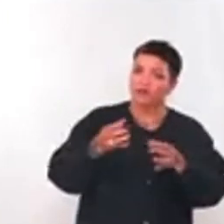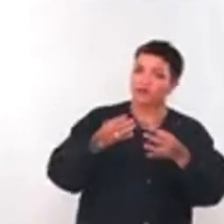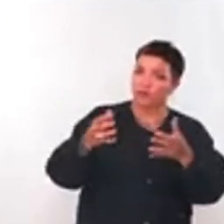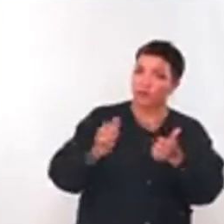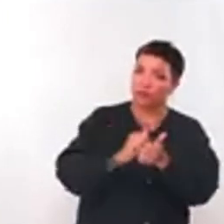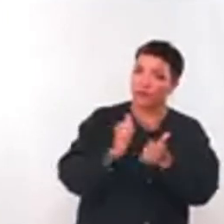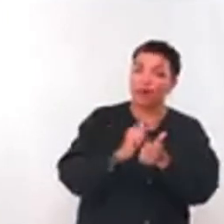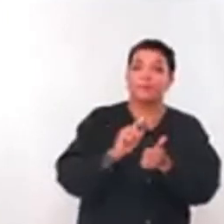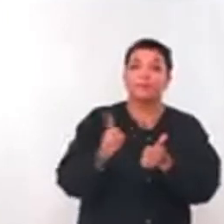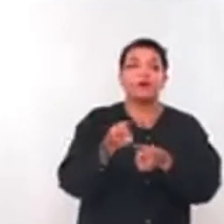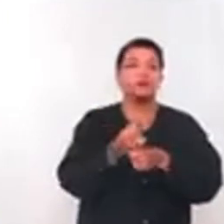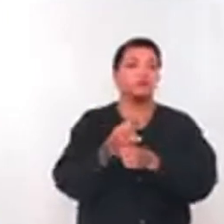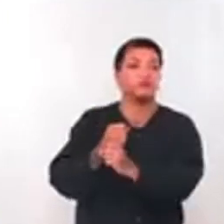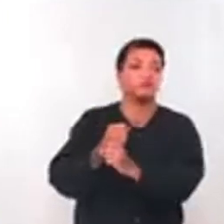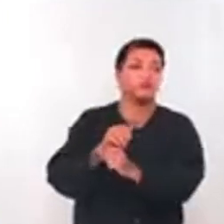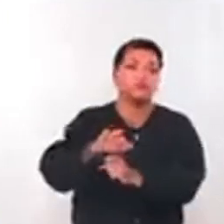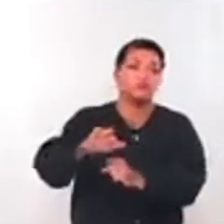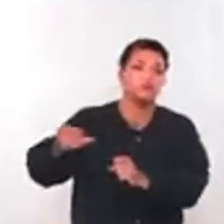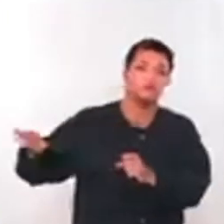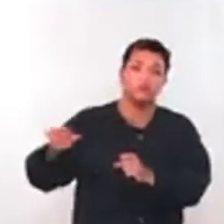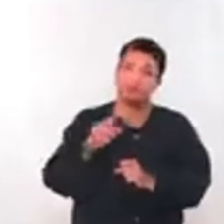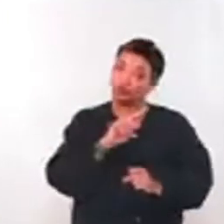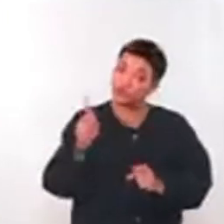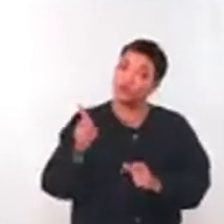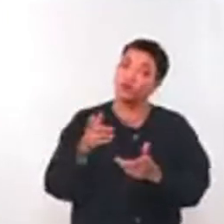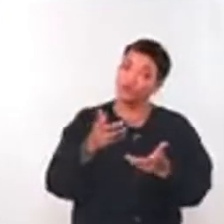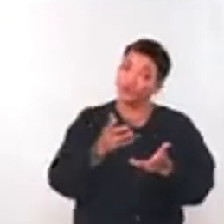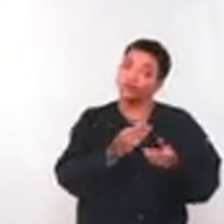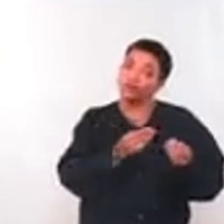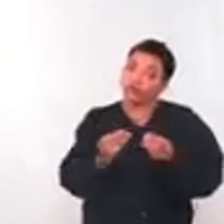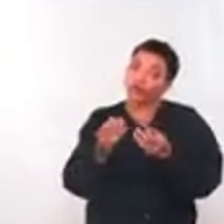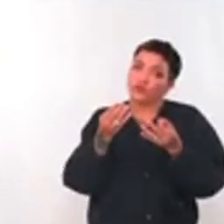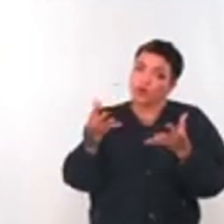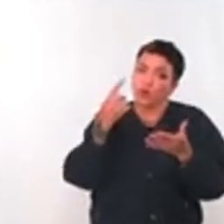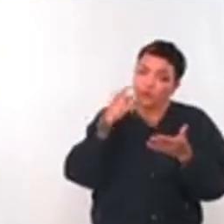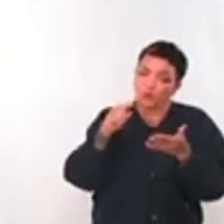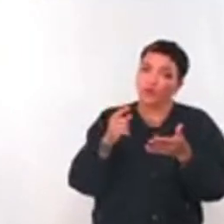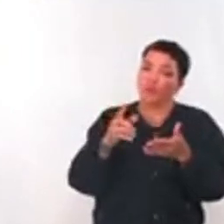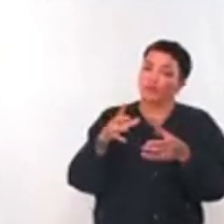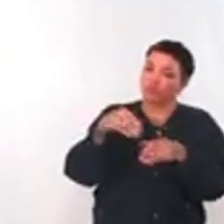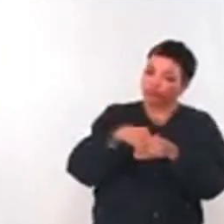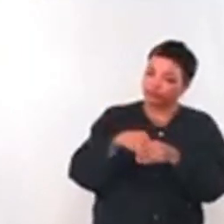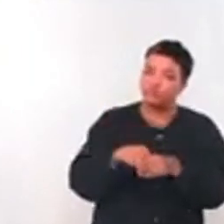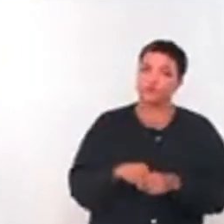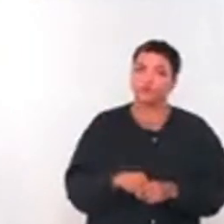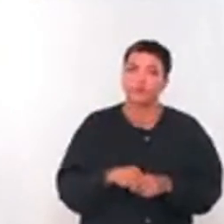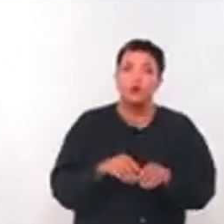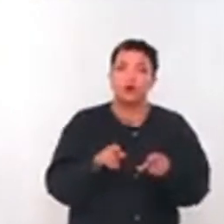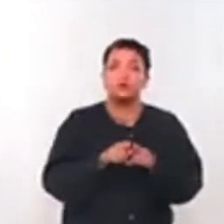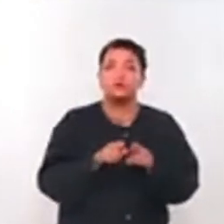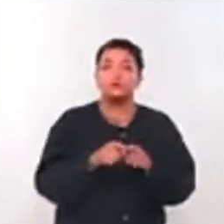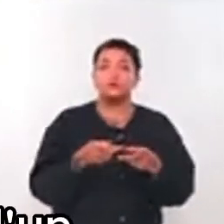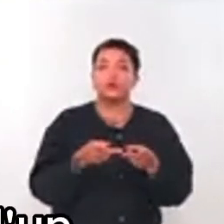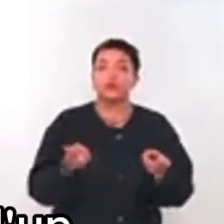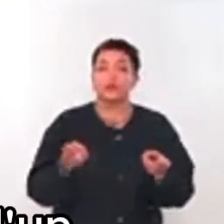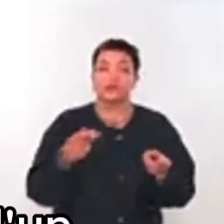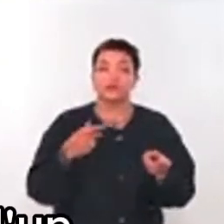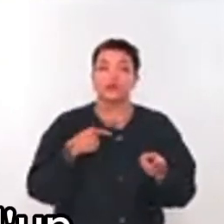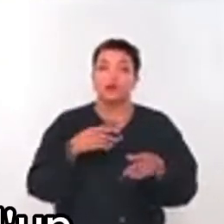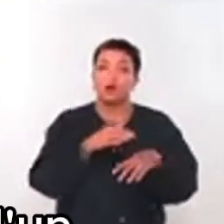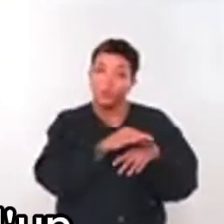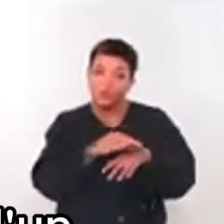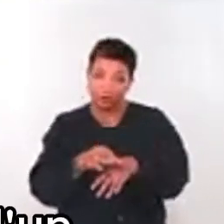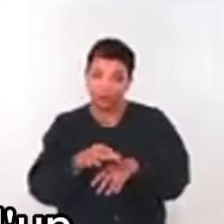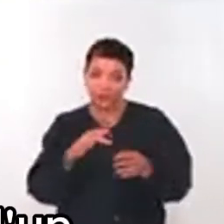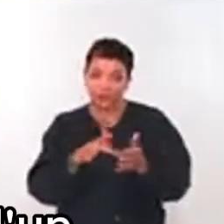mettre de côté de la résorption parce qu'ils ne rempliraient pas tous les critères. Et puis de permettre aux publics ayant déjà bénéficié d'un accompagnement